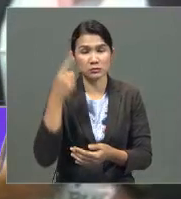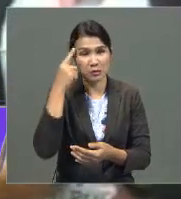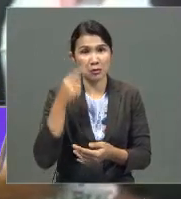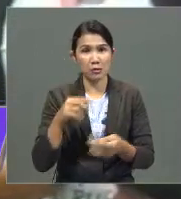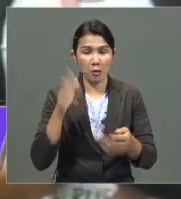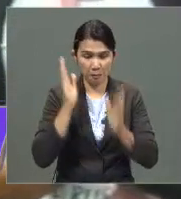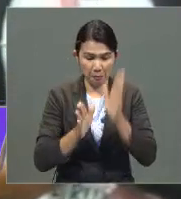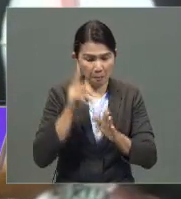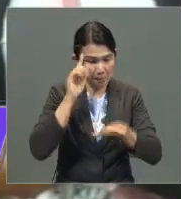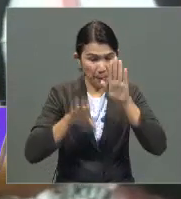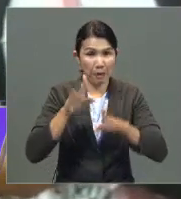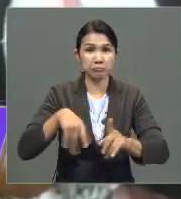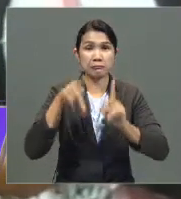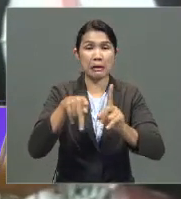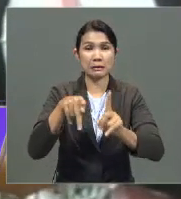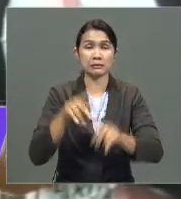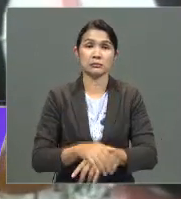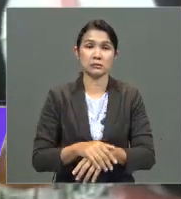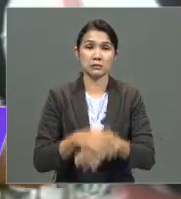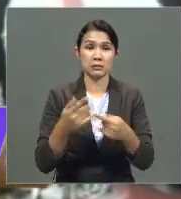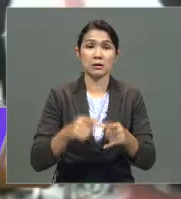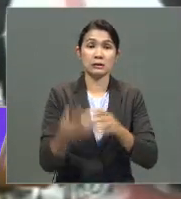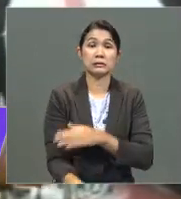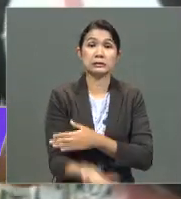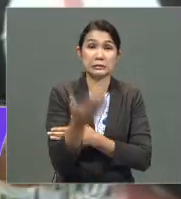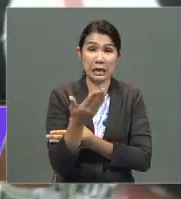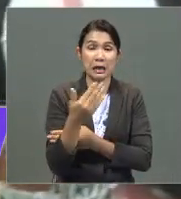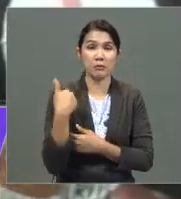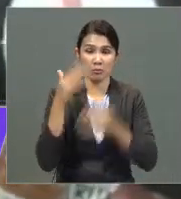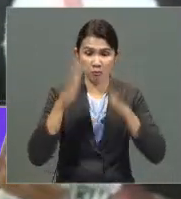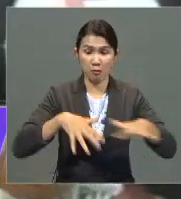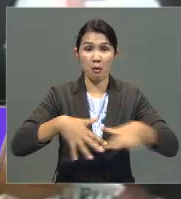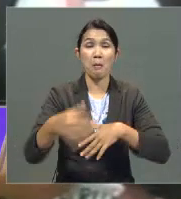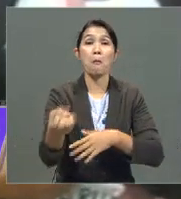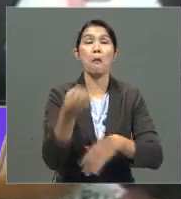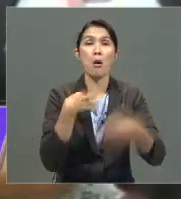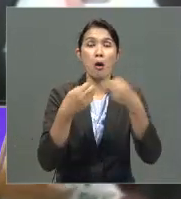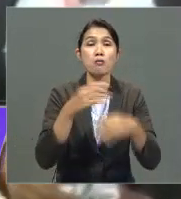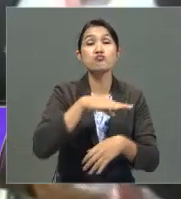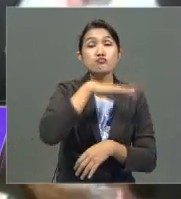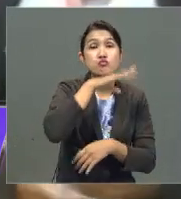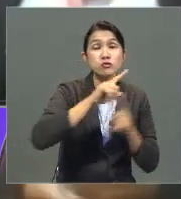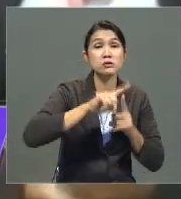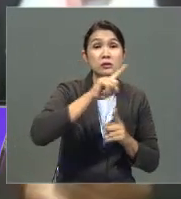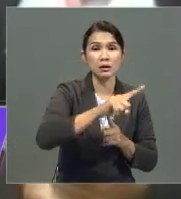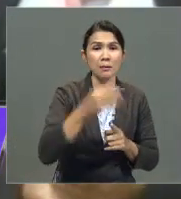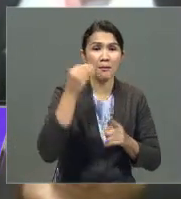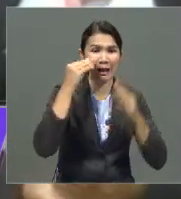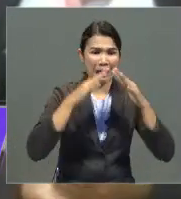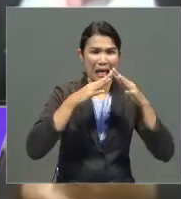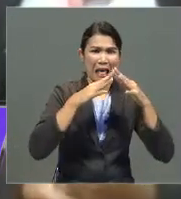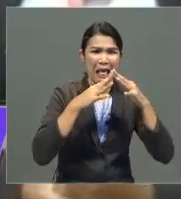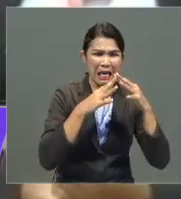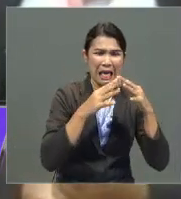ใกล้ๆพันครัวเรือนนะฮะแล้วแต่เมื่อเช้านี้ได้รับแจ้งจากชาวบ้านน่ะจากหมู่ที่ 1ว่าตอนนี้บ้านจะพัง